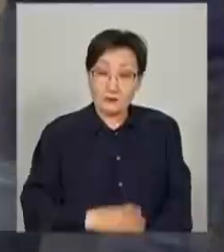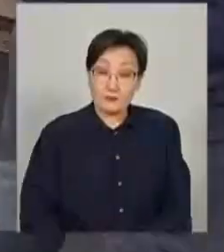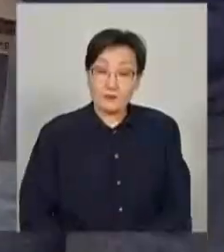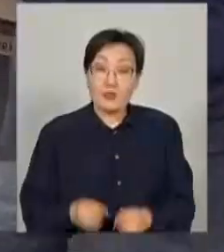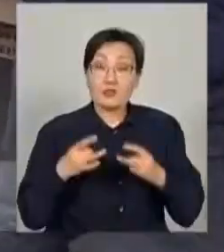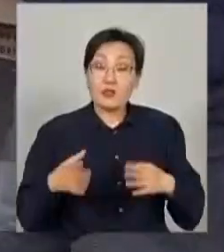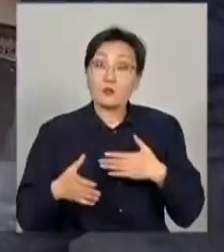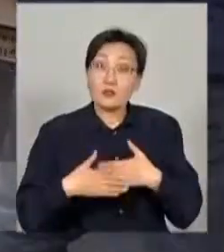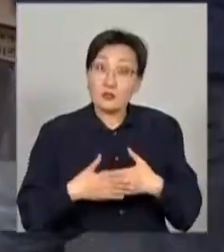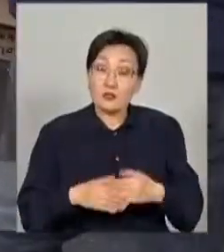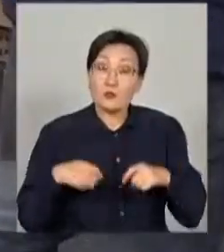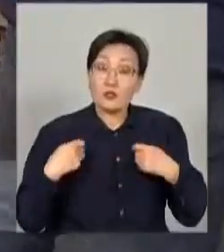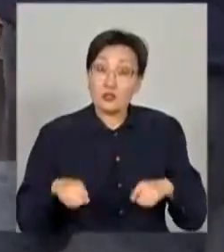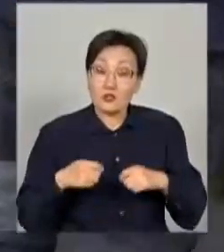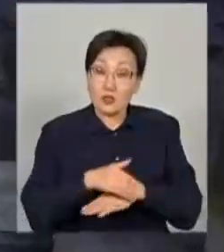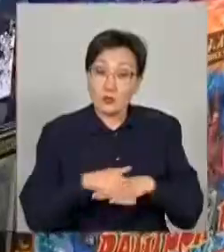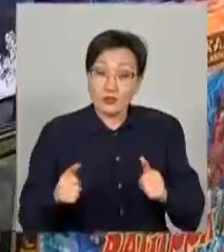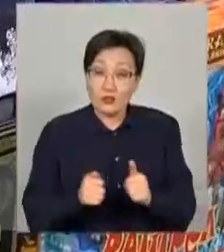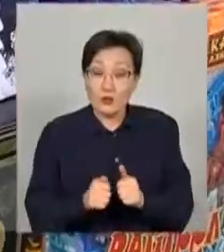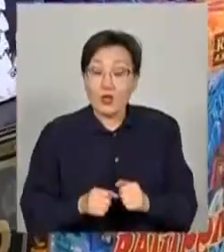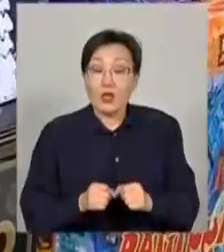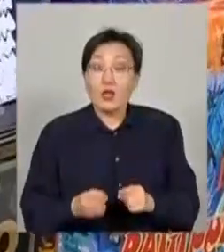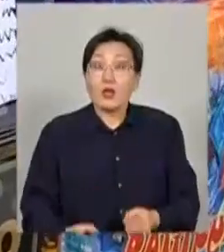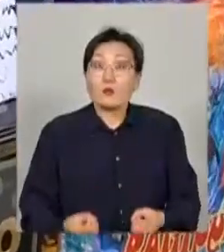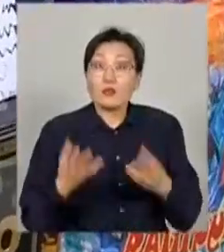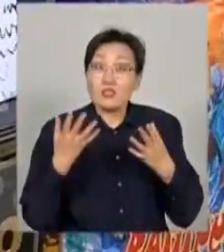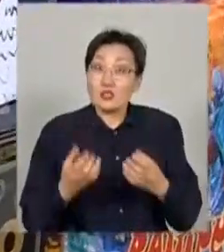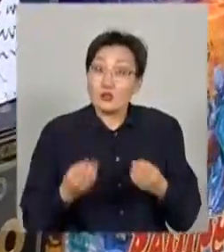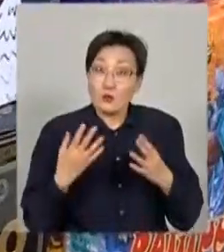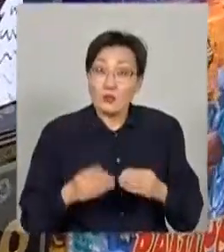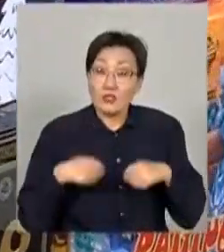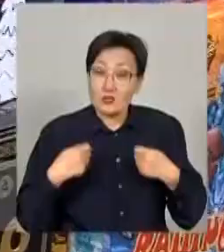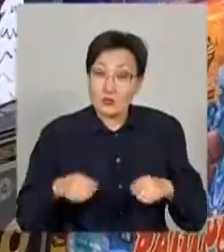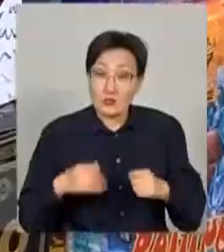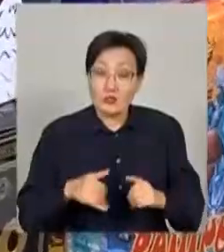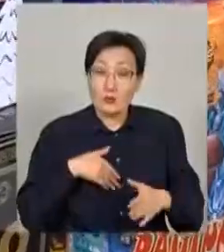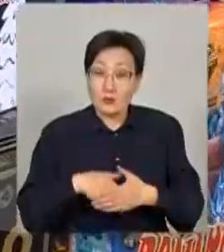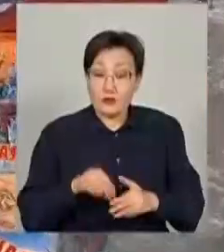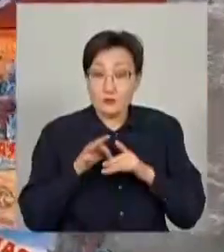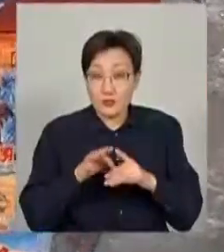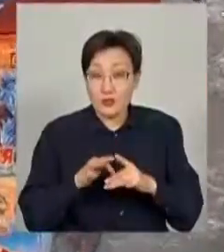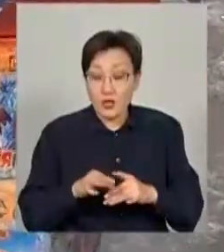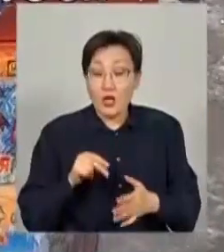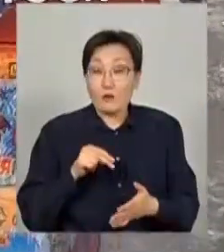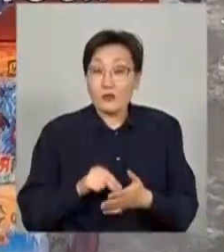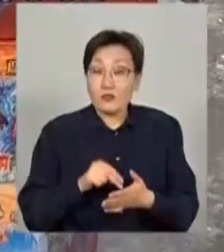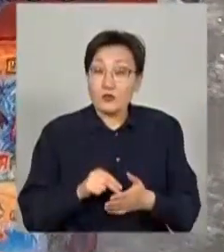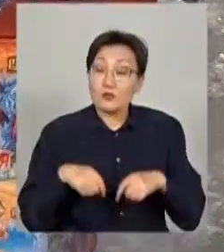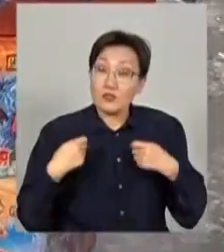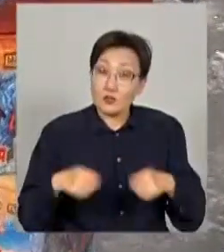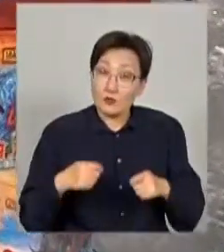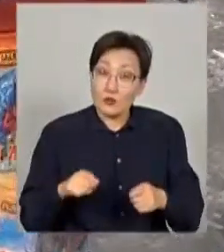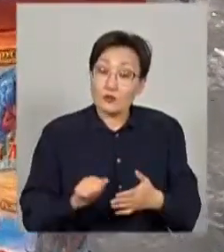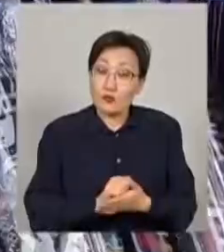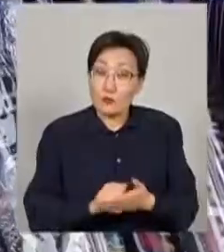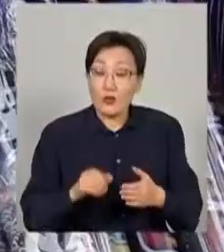Мереке жақындаған сайын базарлар мен көше бойында от шашу саудасы қыза түседі. Көпшілігінің бағасына қызығып сатылуға рұқсаты бар ма жоқ па оған